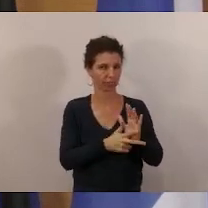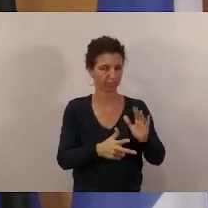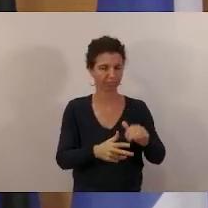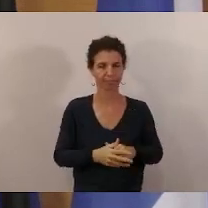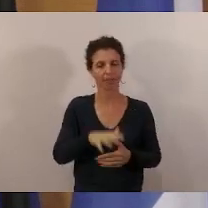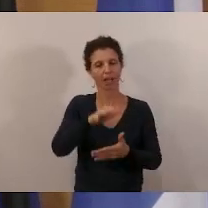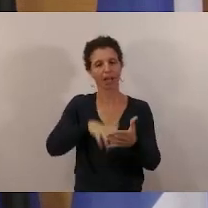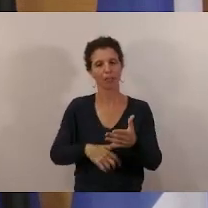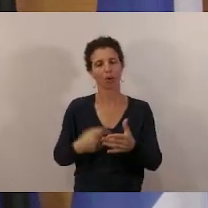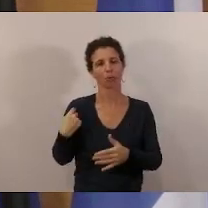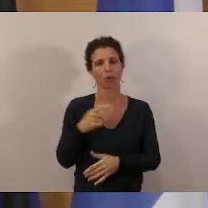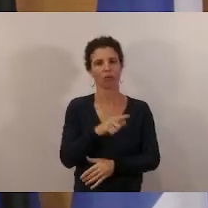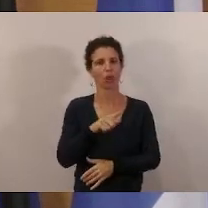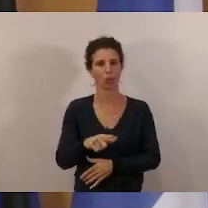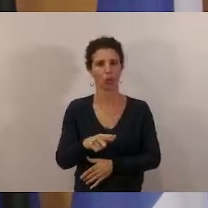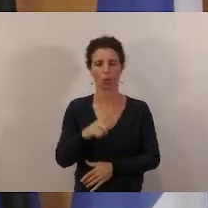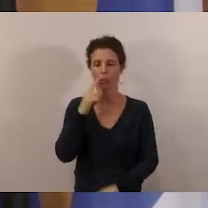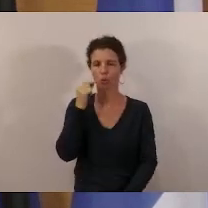22, Monsieur Sauré.